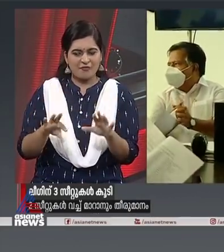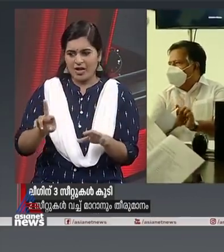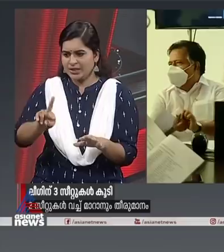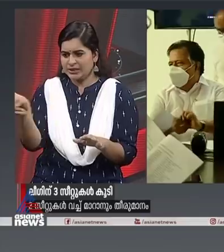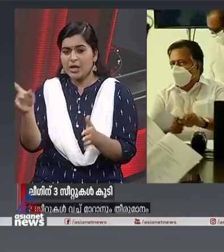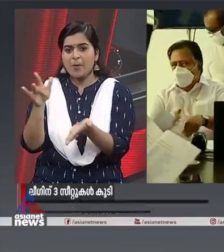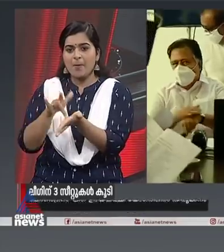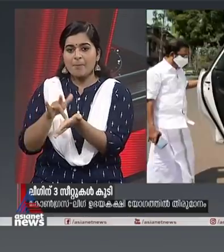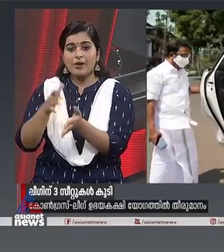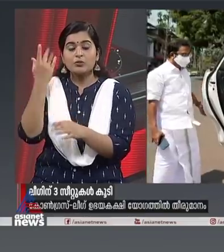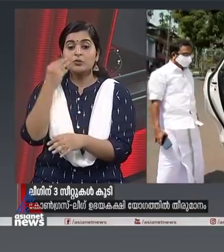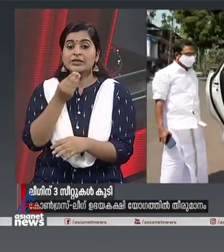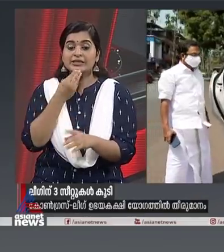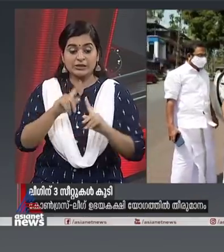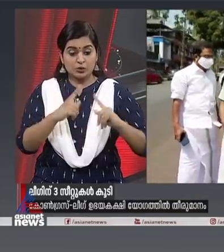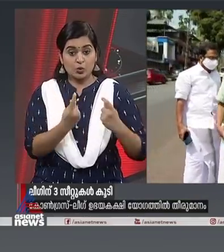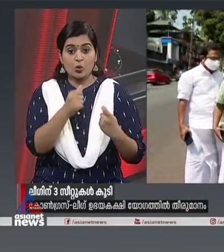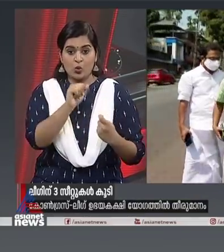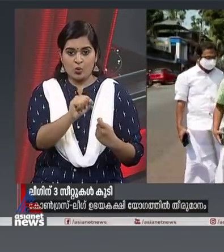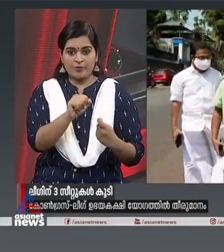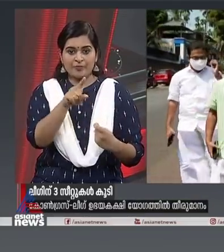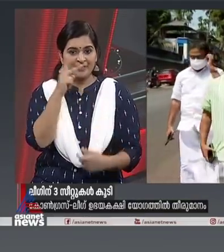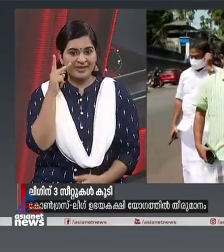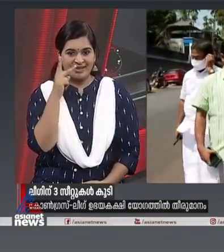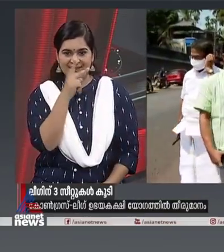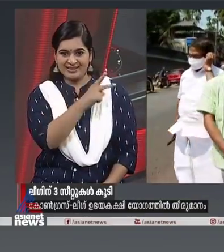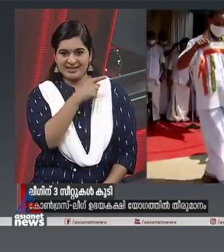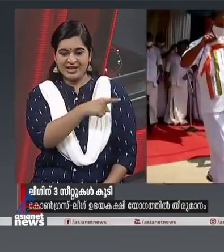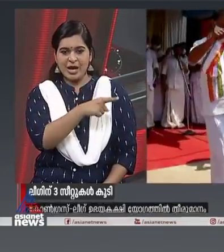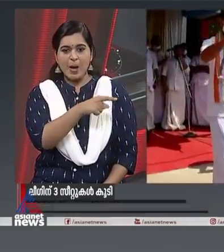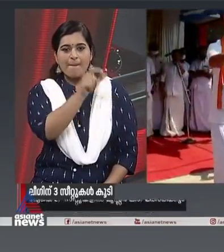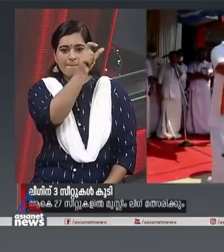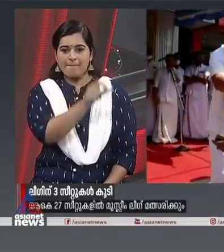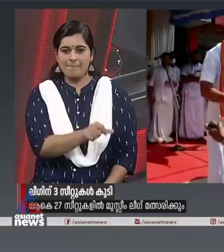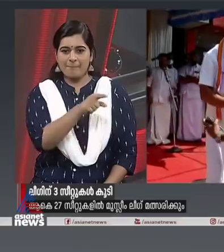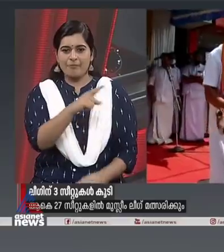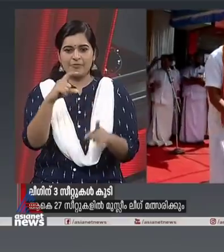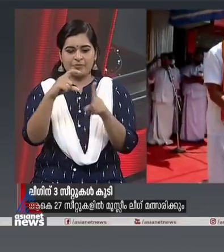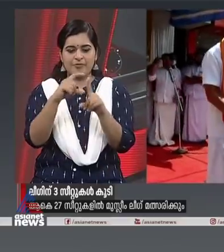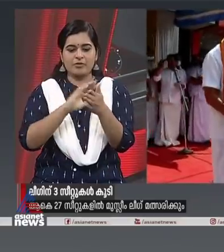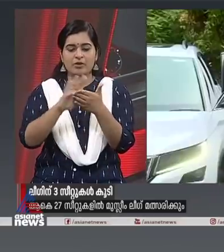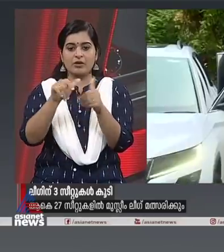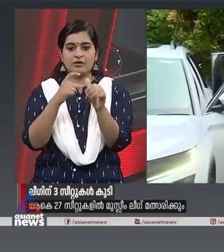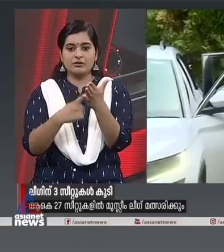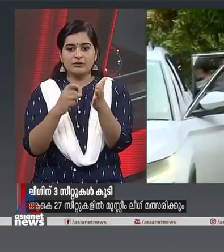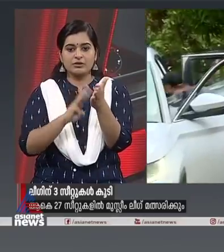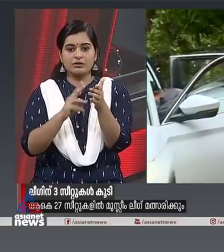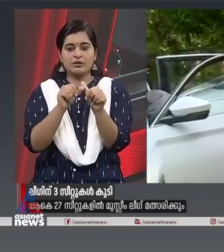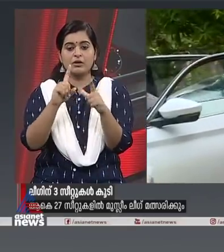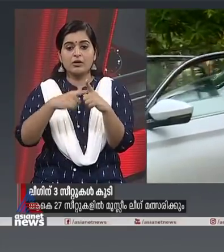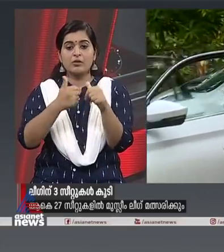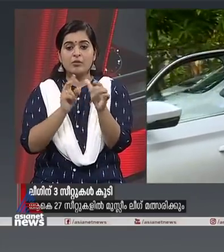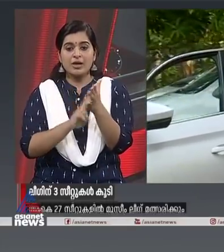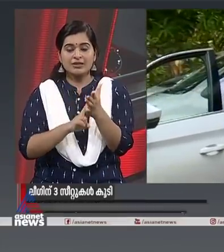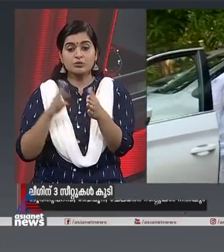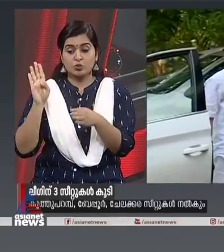പാനൂരും ലീഗിന്റെ സീറ്റായിരുന്നു. നടൻ ധർമ്മജനെ പരിഗണിക്കുന്ന ബാലുശ്ശേരി കോൺഗ്രസിന് വിട്ടു നൽകും. പകരം കുന്ദമംഗലം ലീഗെടുക്കും. പുനലൂരിന് പകരം